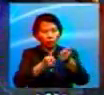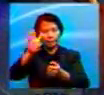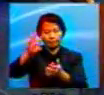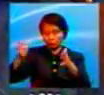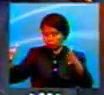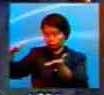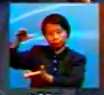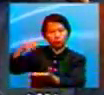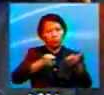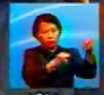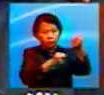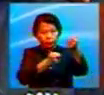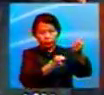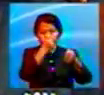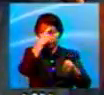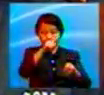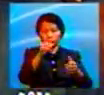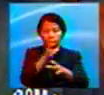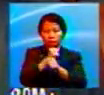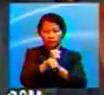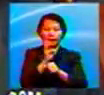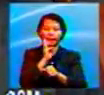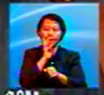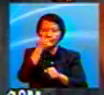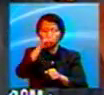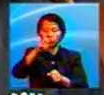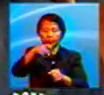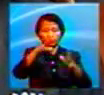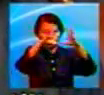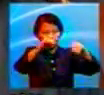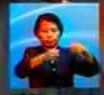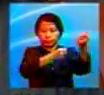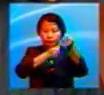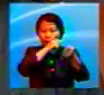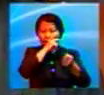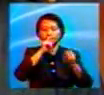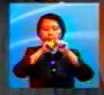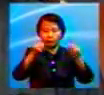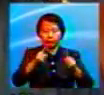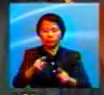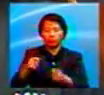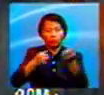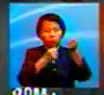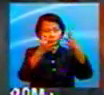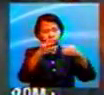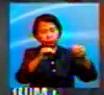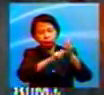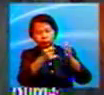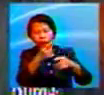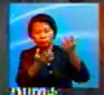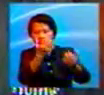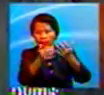water tanker yang kita gunakan bagi mendapatkan sumber air bagi operasi pemadaman. Walaupun bagaimanapun, sumber yang terbakar itu adalah